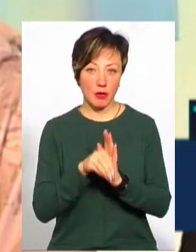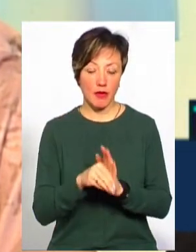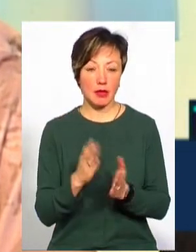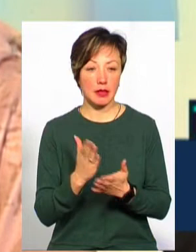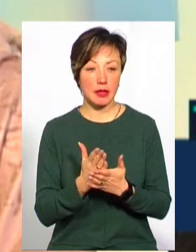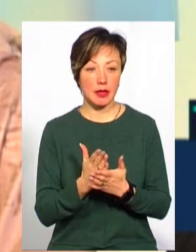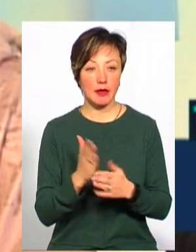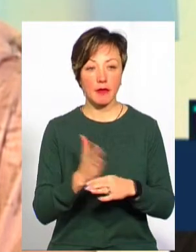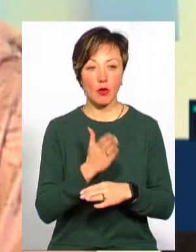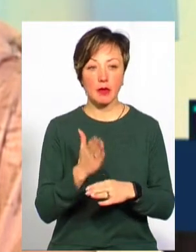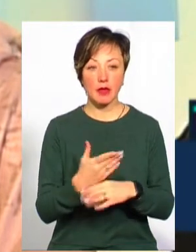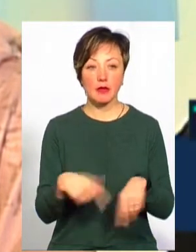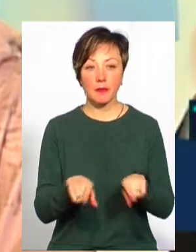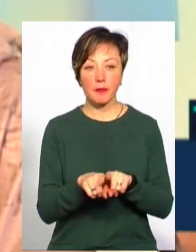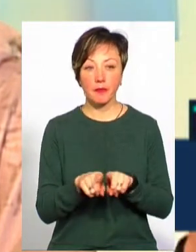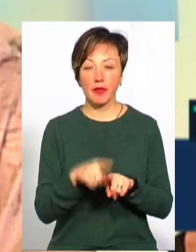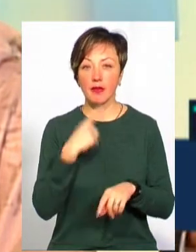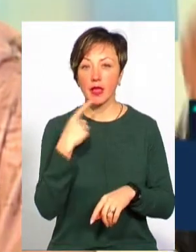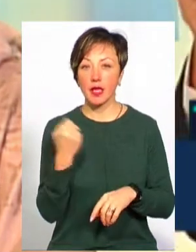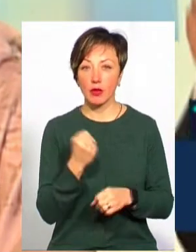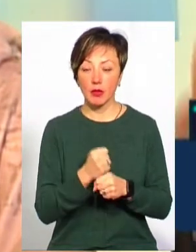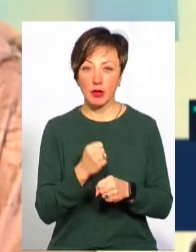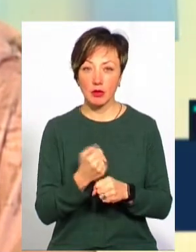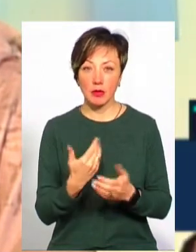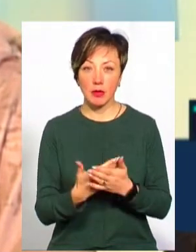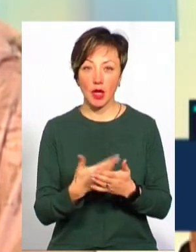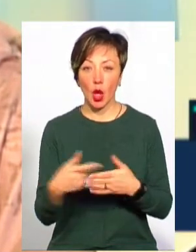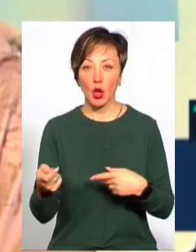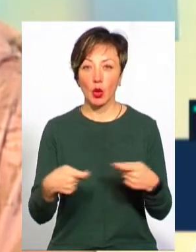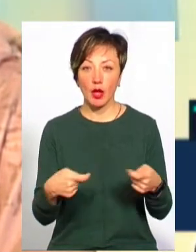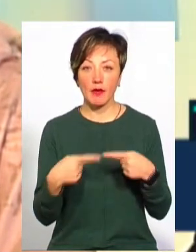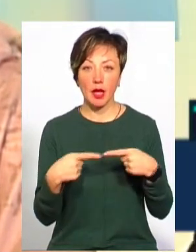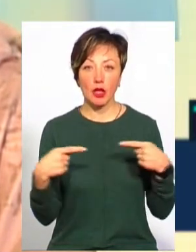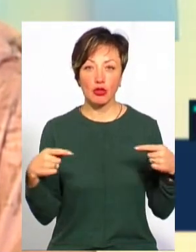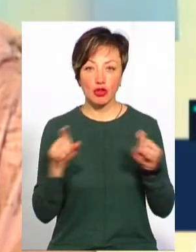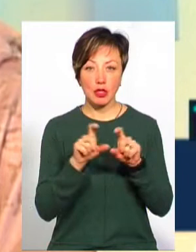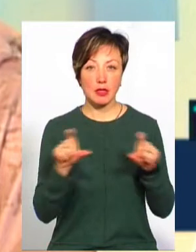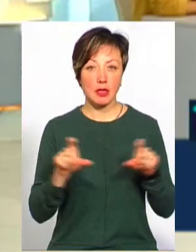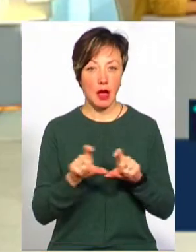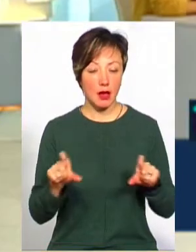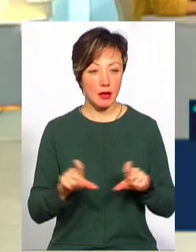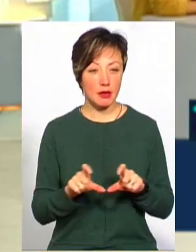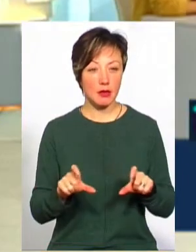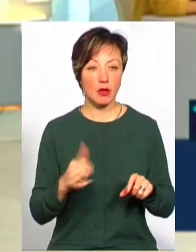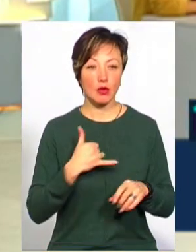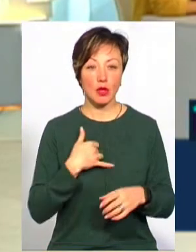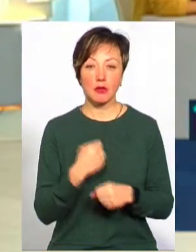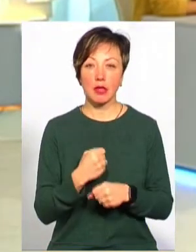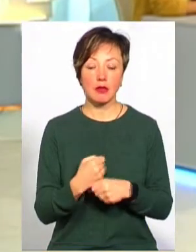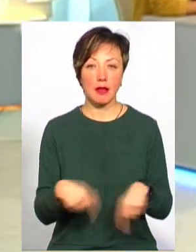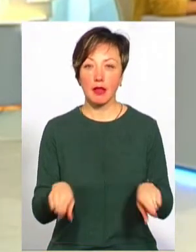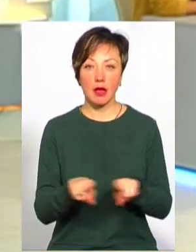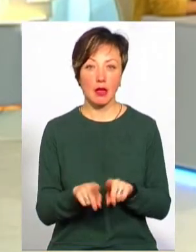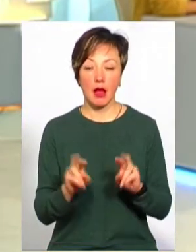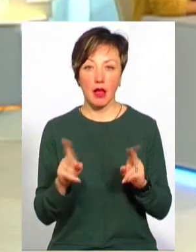запровадити. Є виробництво такі, скажімо, де і неділю працюють. Ну, візьмемо у нас торгівля, інші заклади. Вони і у нас працюють не так,